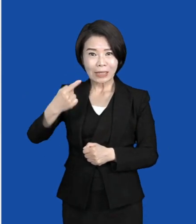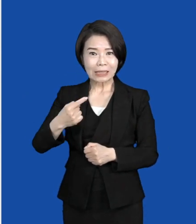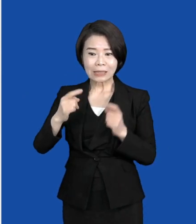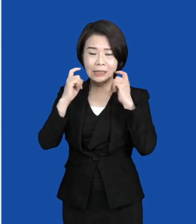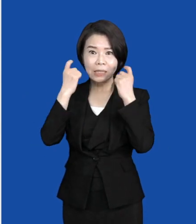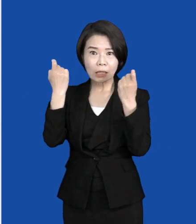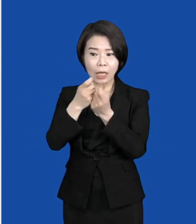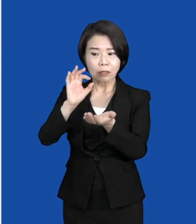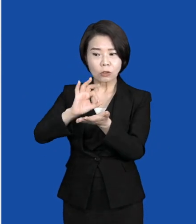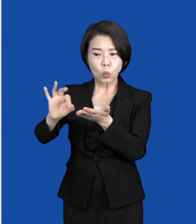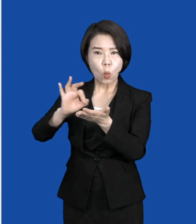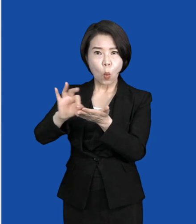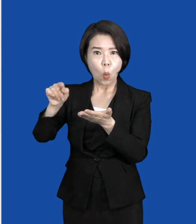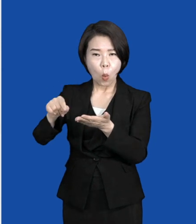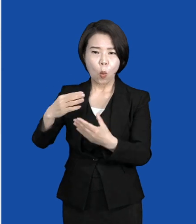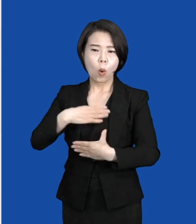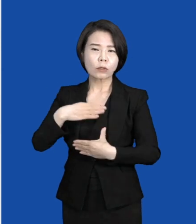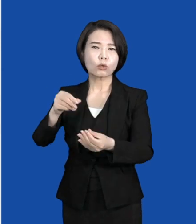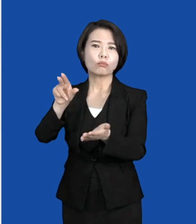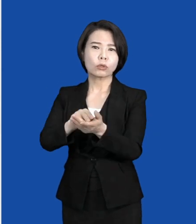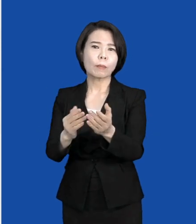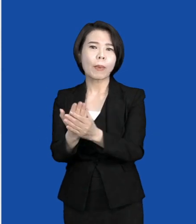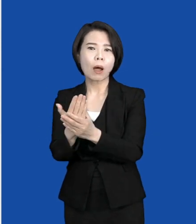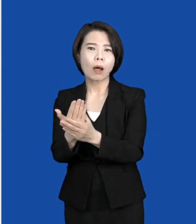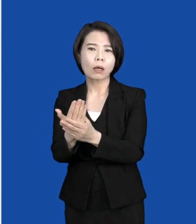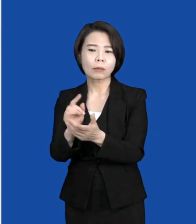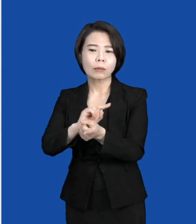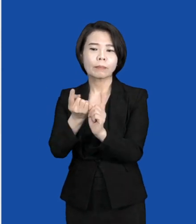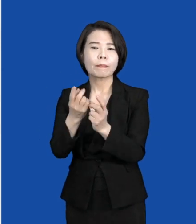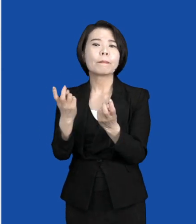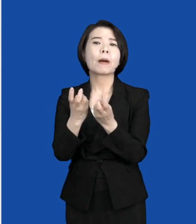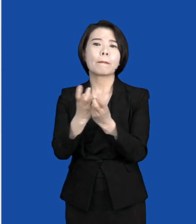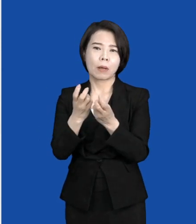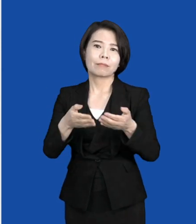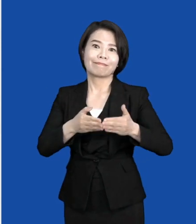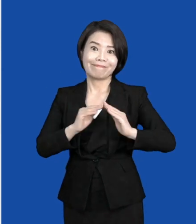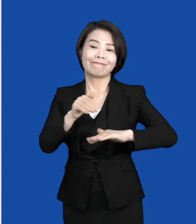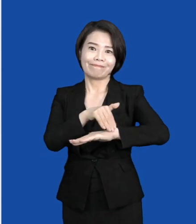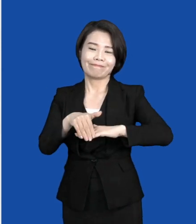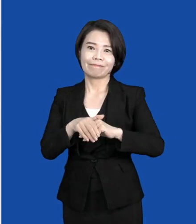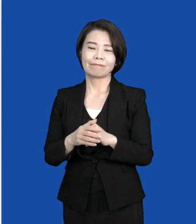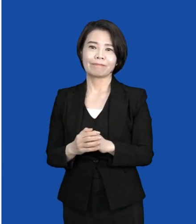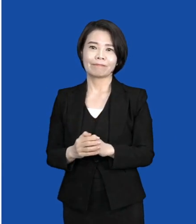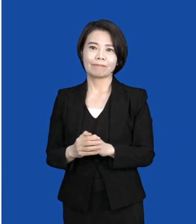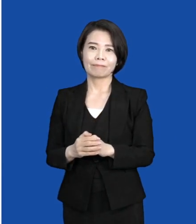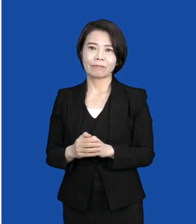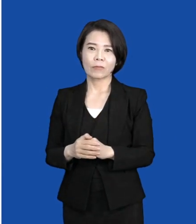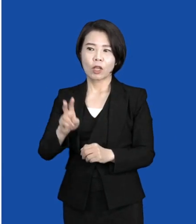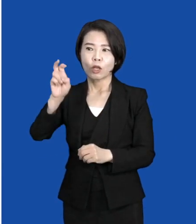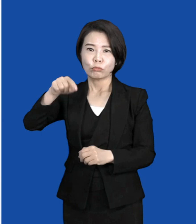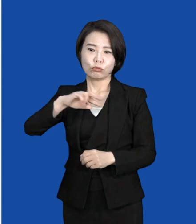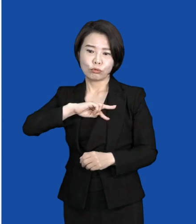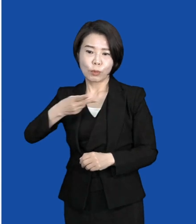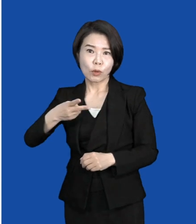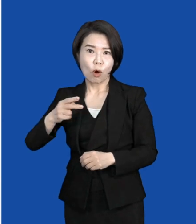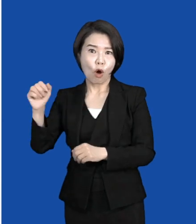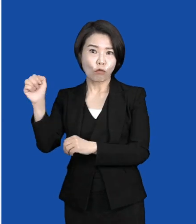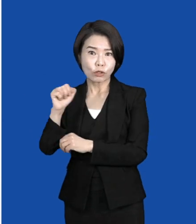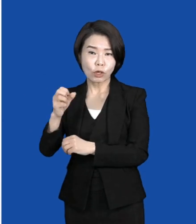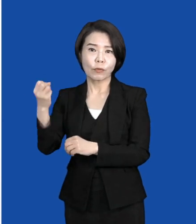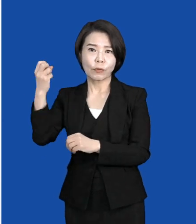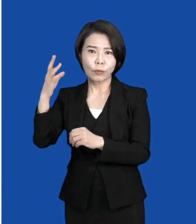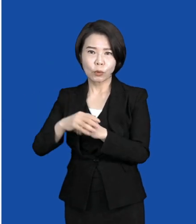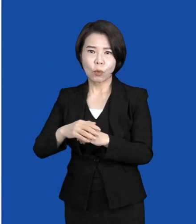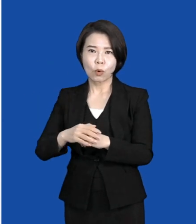이용에 따른 안전 문제가 증가함에 따라 대책 수립에 나섰습니다. 이에 따라 무면허 운전과